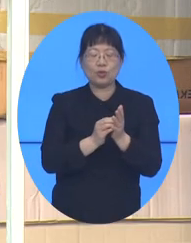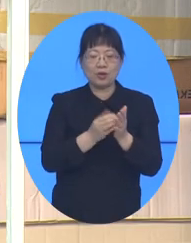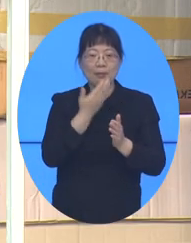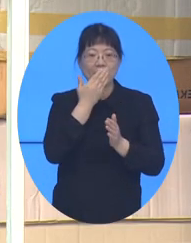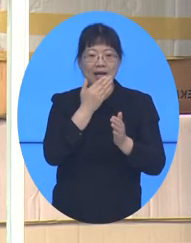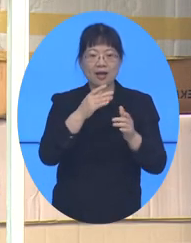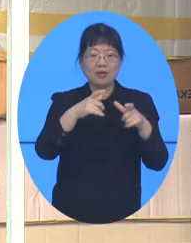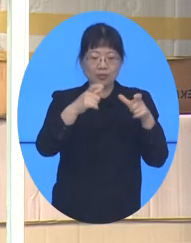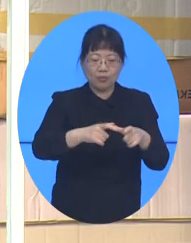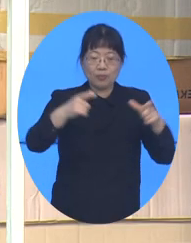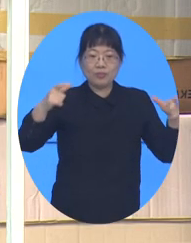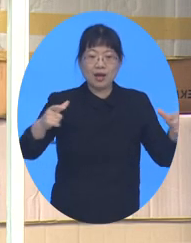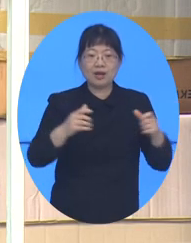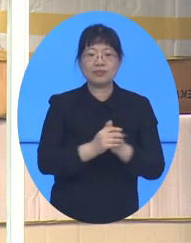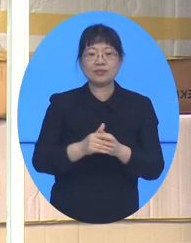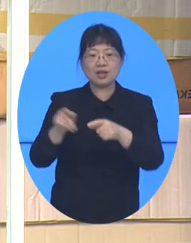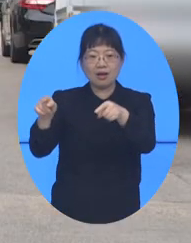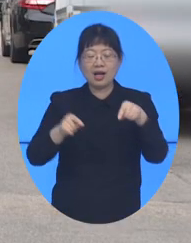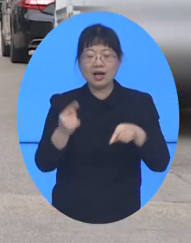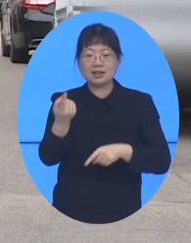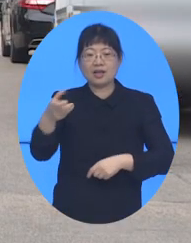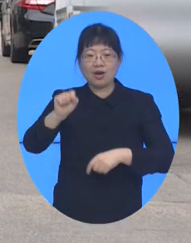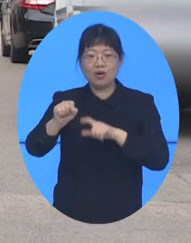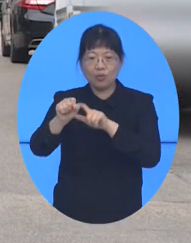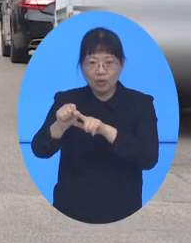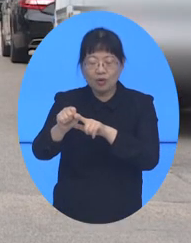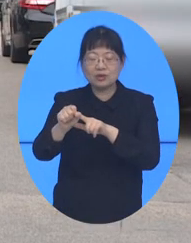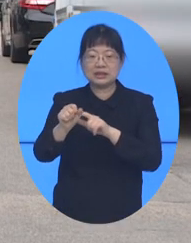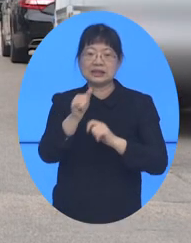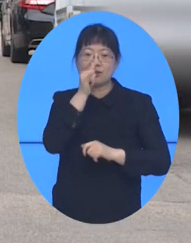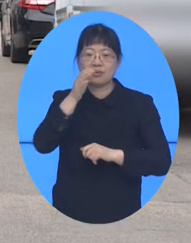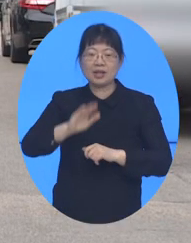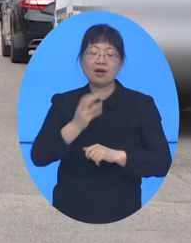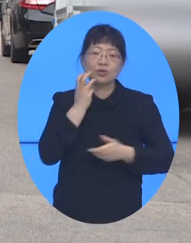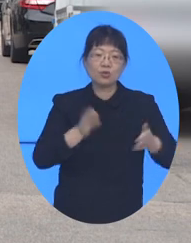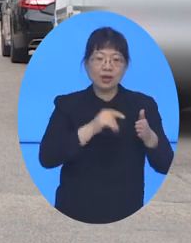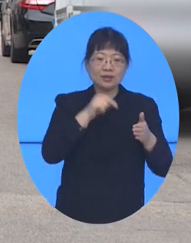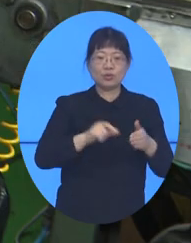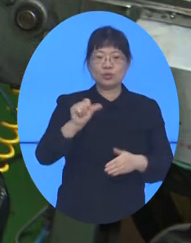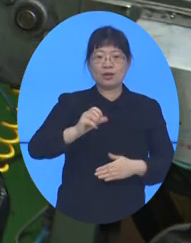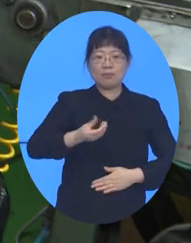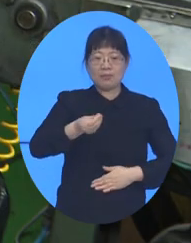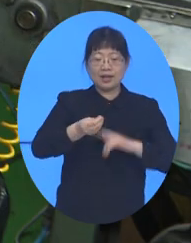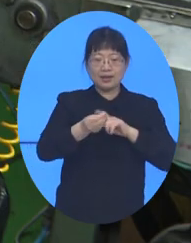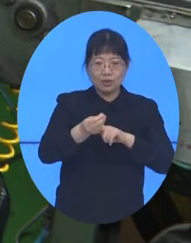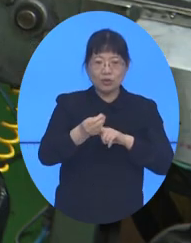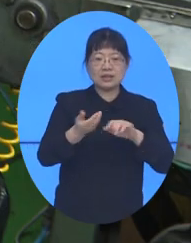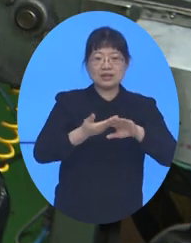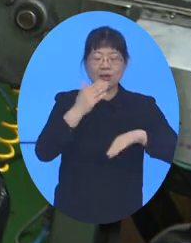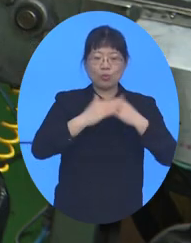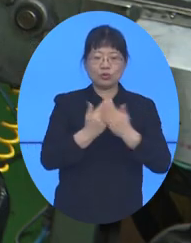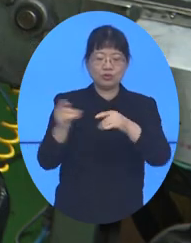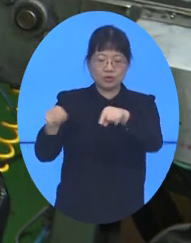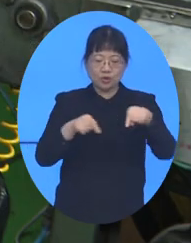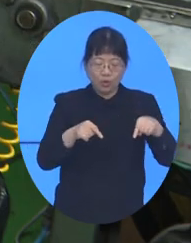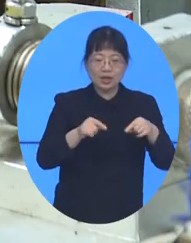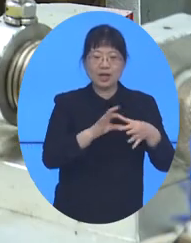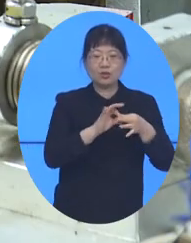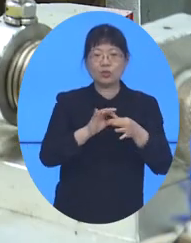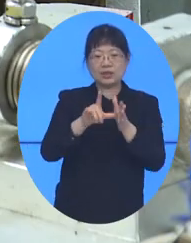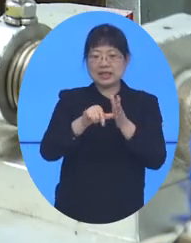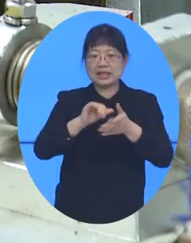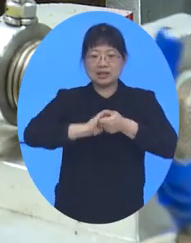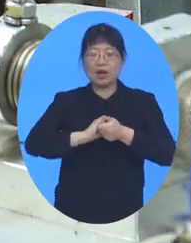늘렸습니다. 거래 금액 1억 원 이하는 적용을 제외했는데 도에서는 5천만 원 이상의 모든 거래에 적용하고 기간도